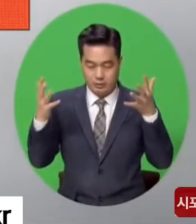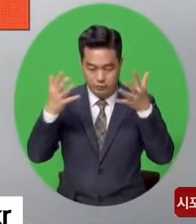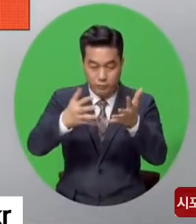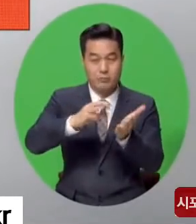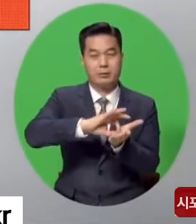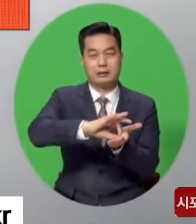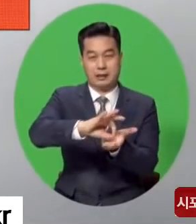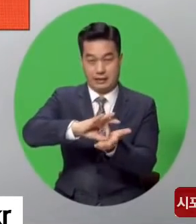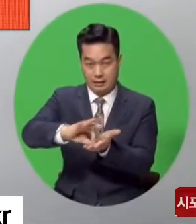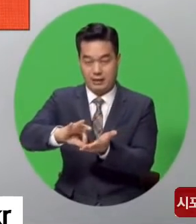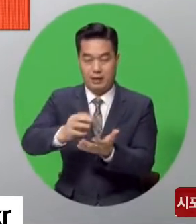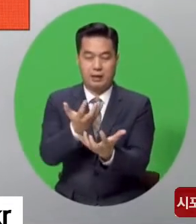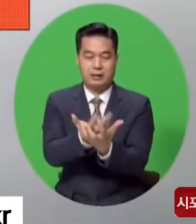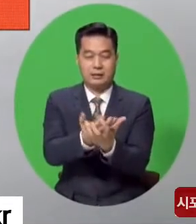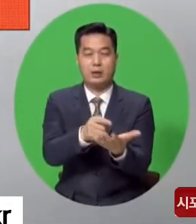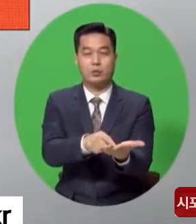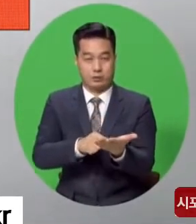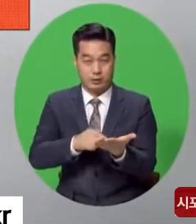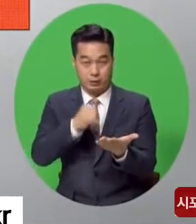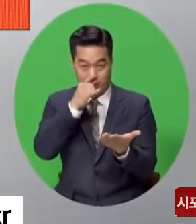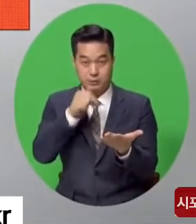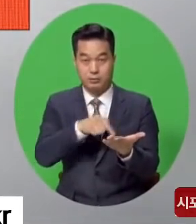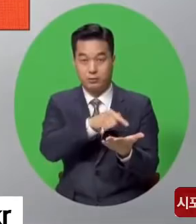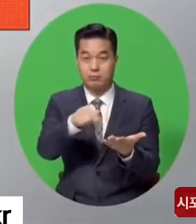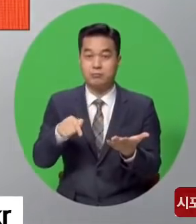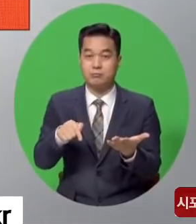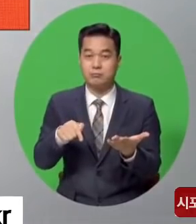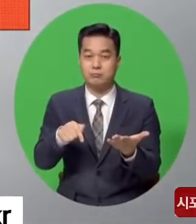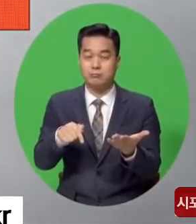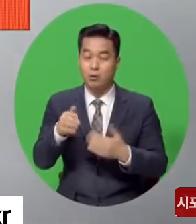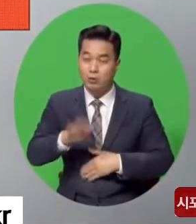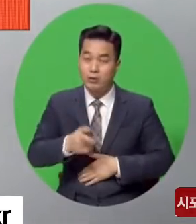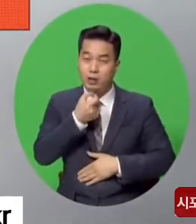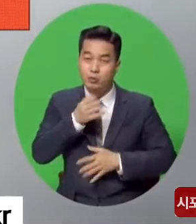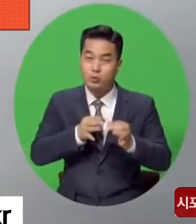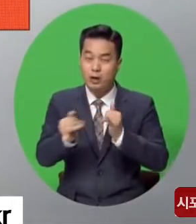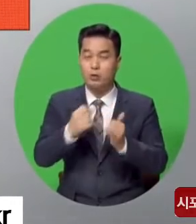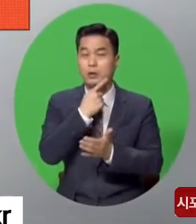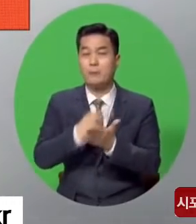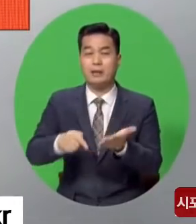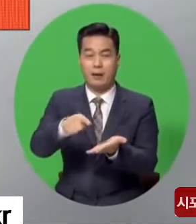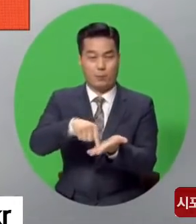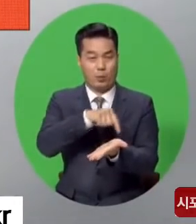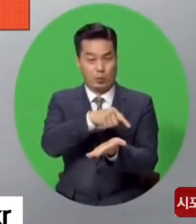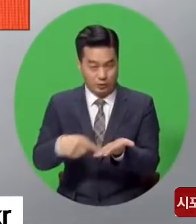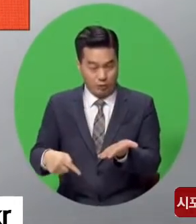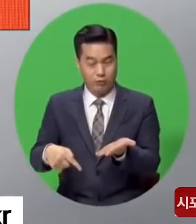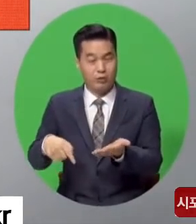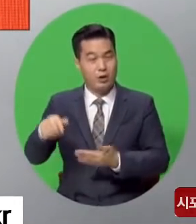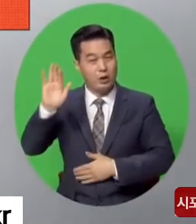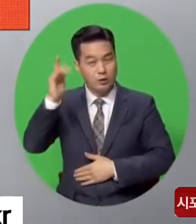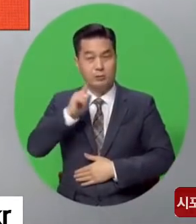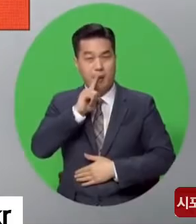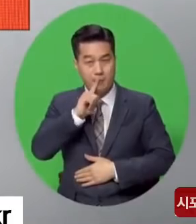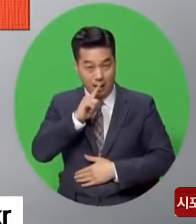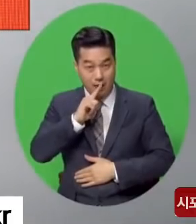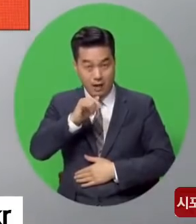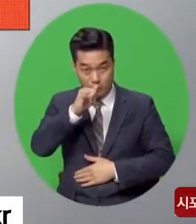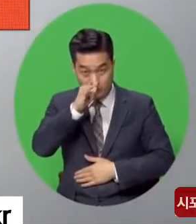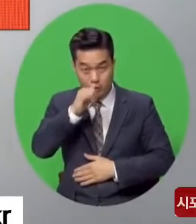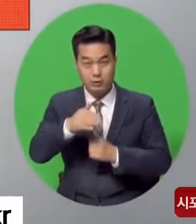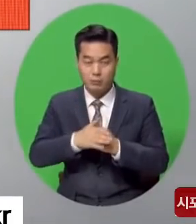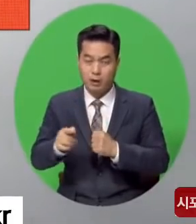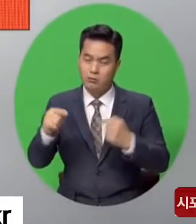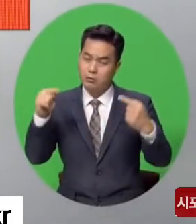올인했다. 네. 이런 자료들이 있습니다. 그런데 그러고도 소상공인 피해 보전을 요즘 이야기를 하고 계신데